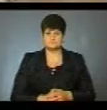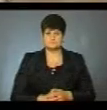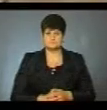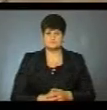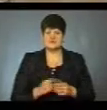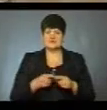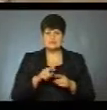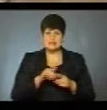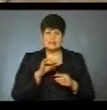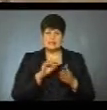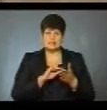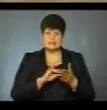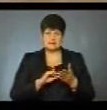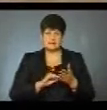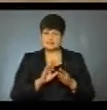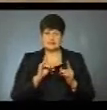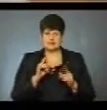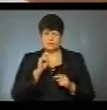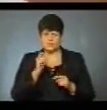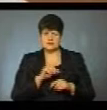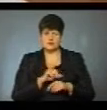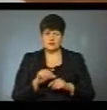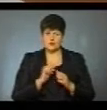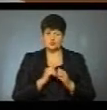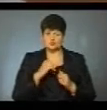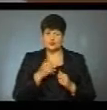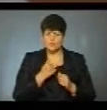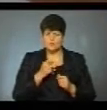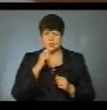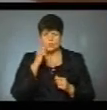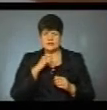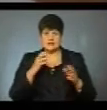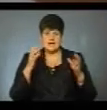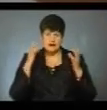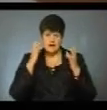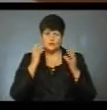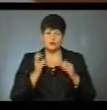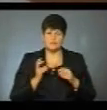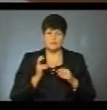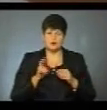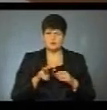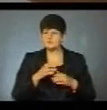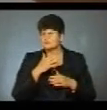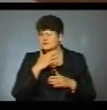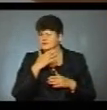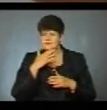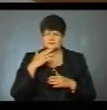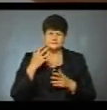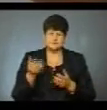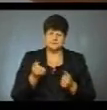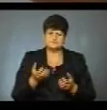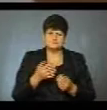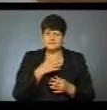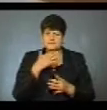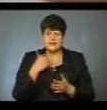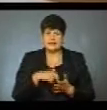Цей диктант пишуть не лише в Україні, а й за кордоном. Щороку на українське радіо приходить надзвичайно багато листів.